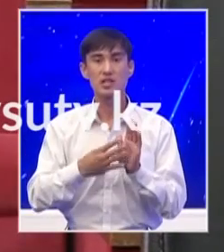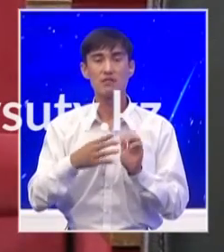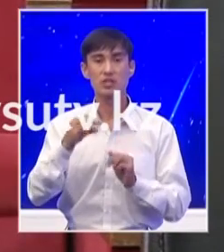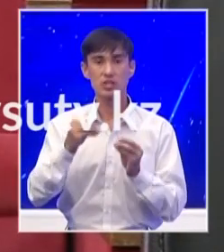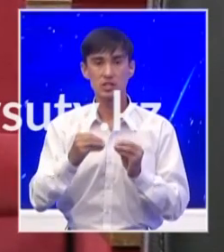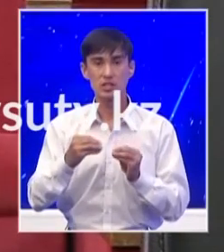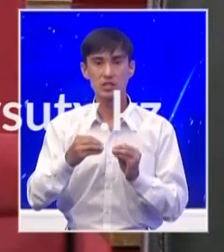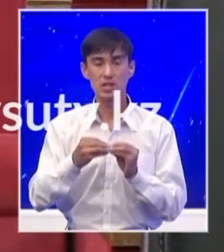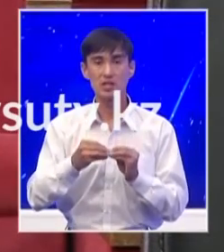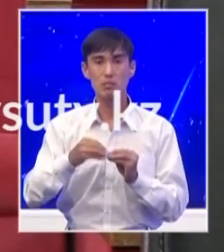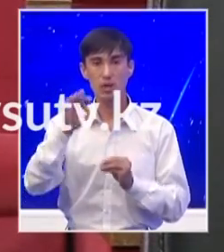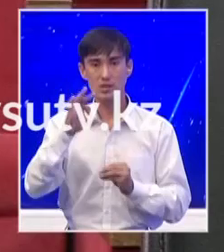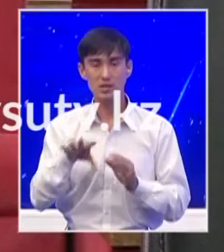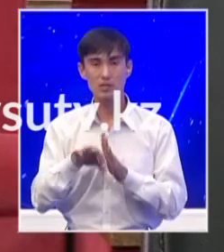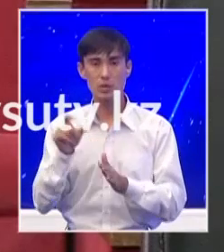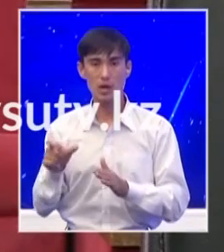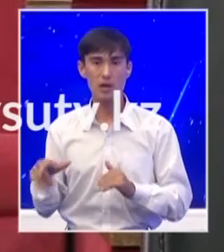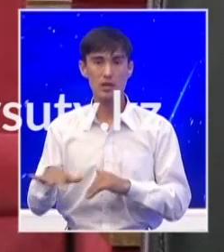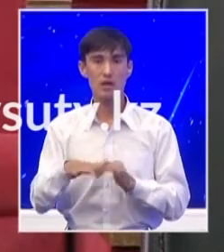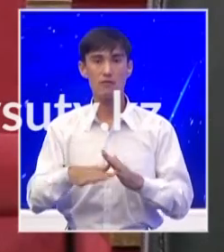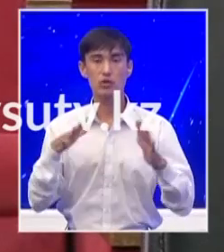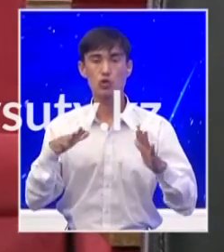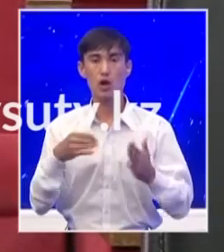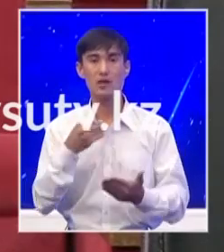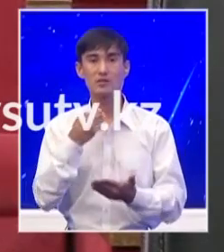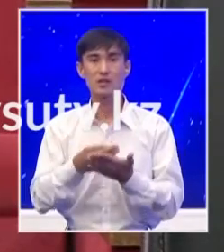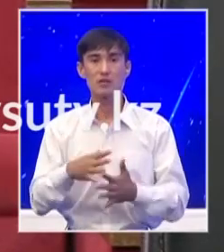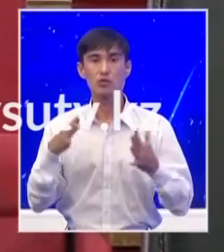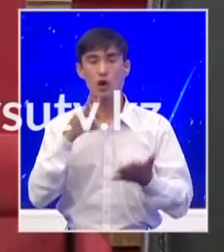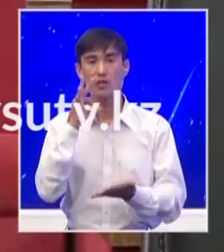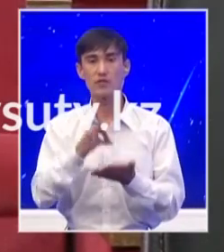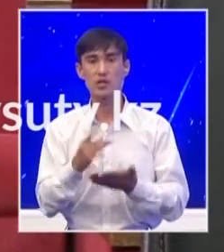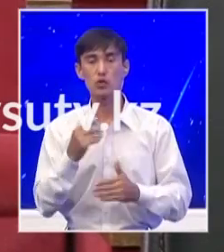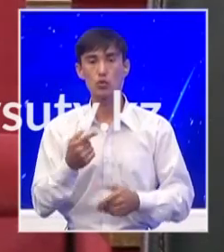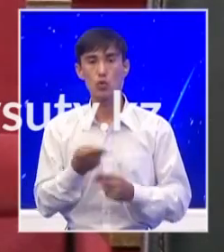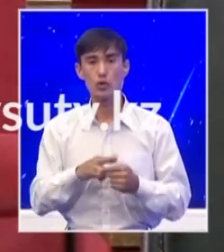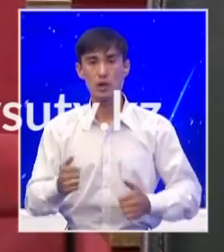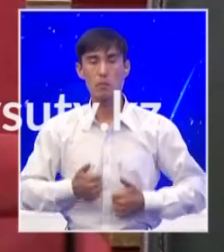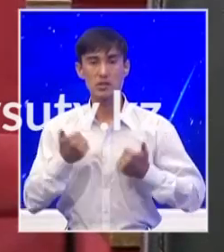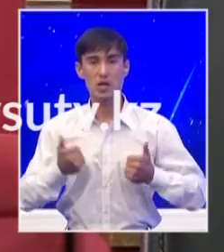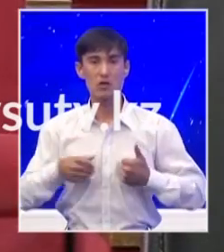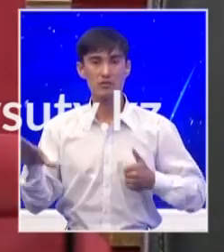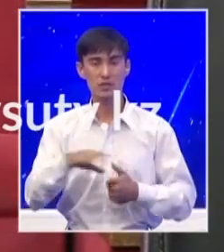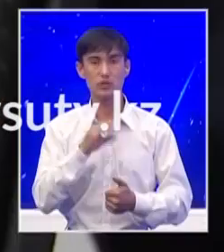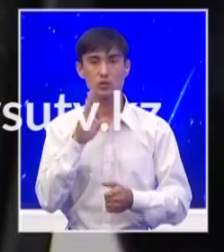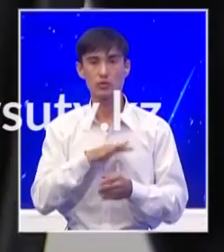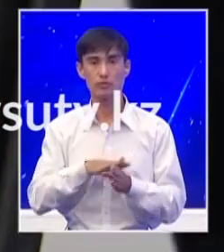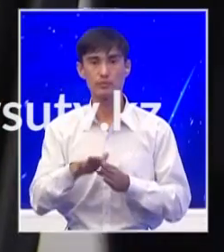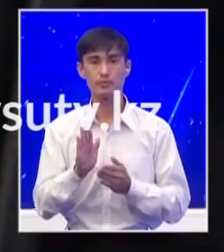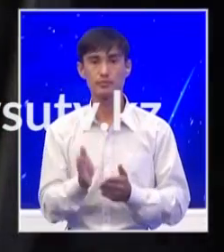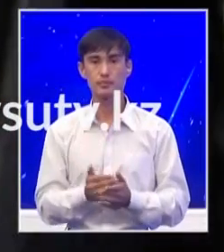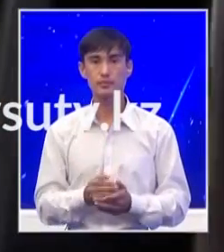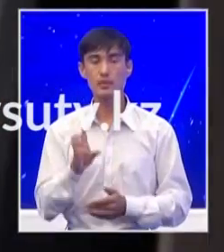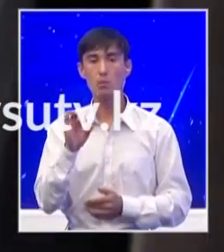71,9% избирателей. И это для меня высокая оценка и высокая ответственность, которую я постараюсь всеми силами оправдать.